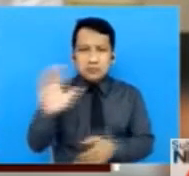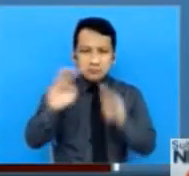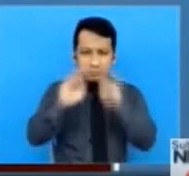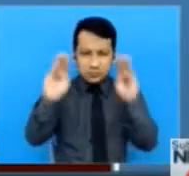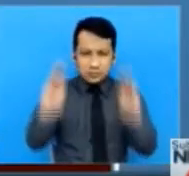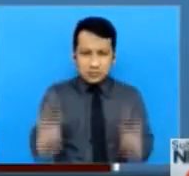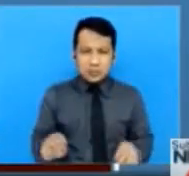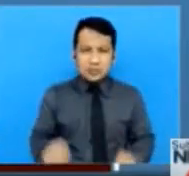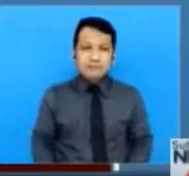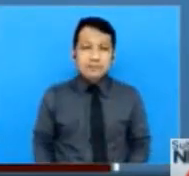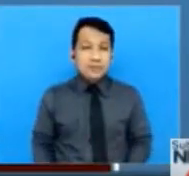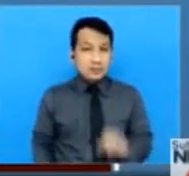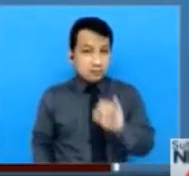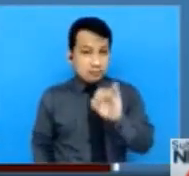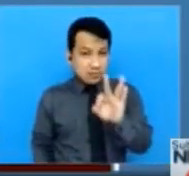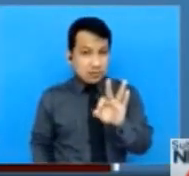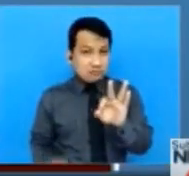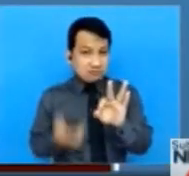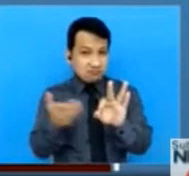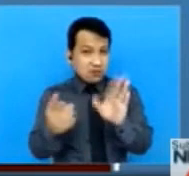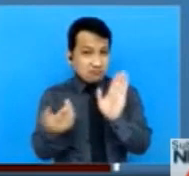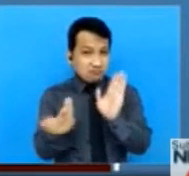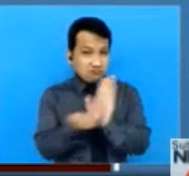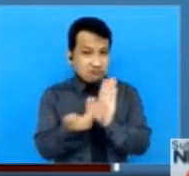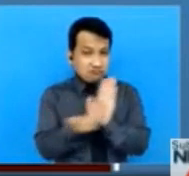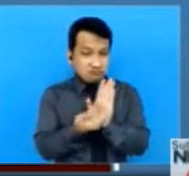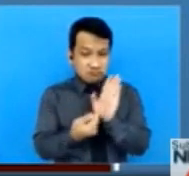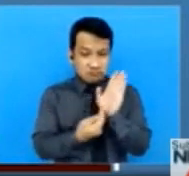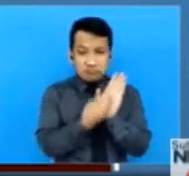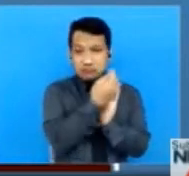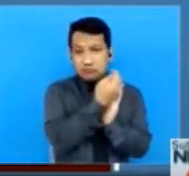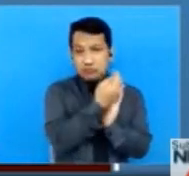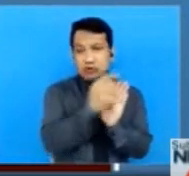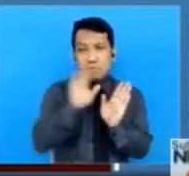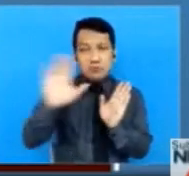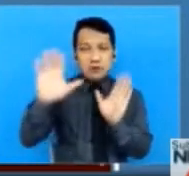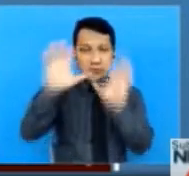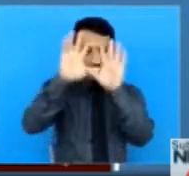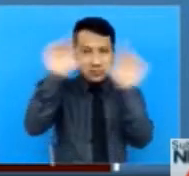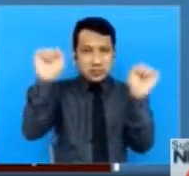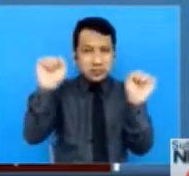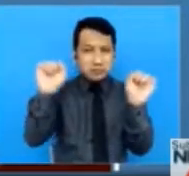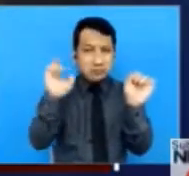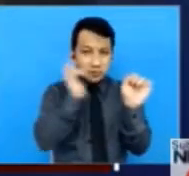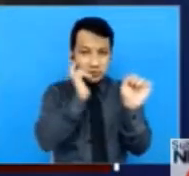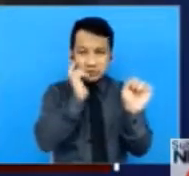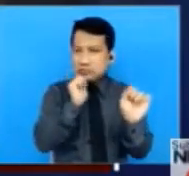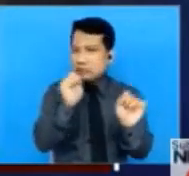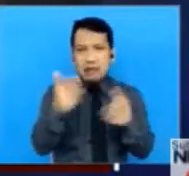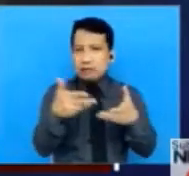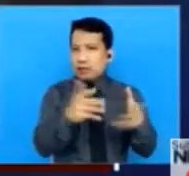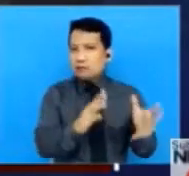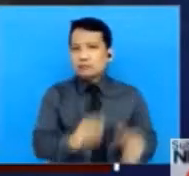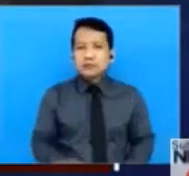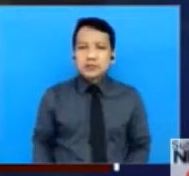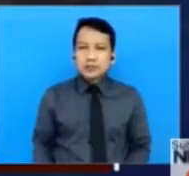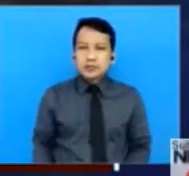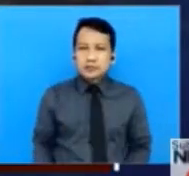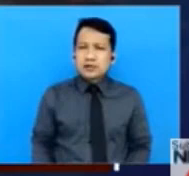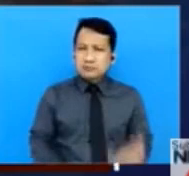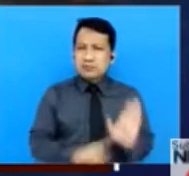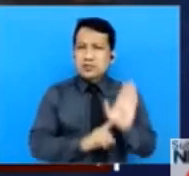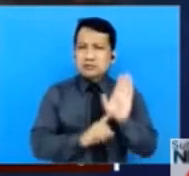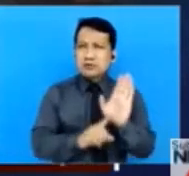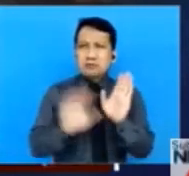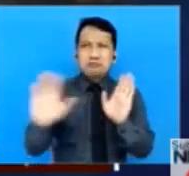palasyo. Kung merong katotohanan yan at kung mapapatunayan naman yan, the president will not tolerate that. Pero iginiit